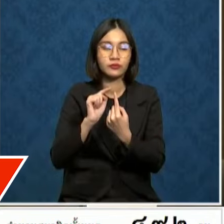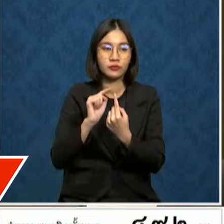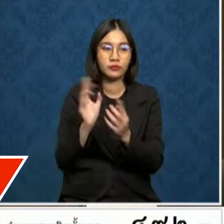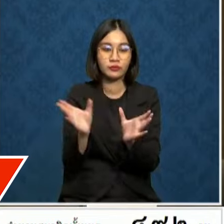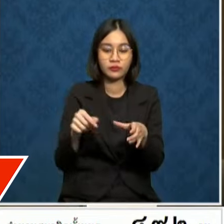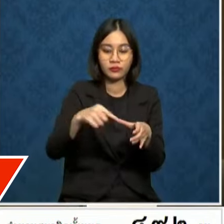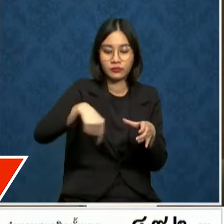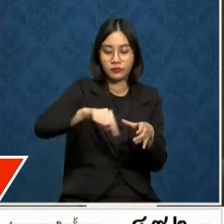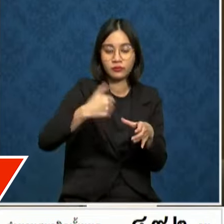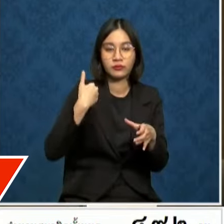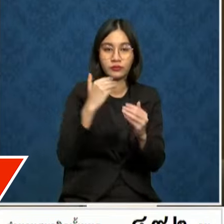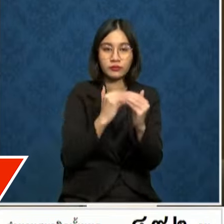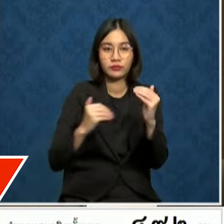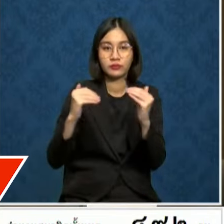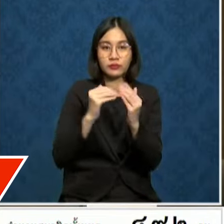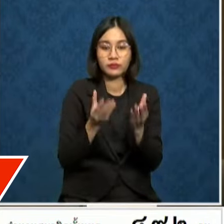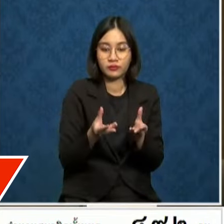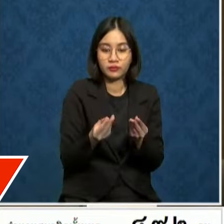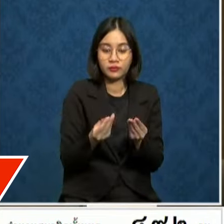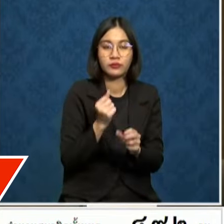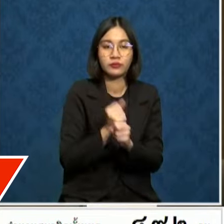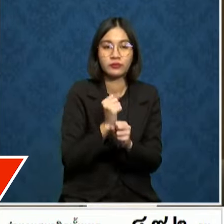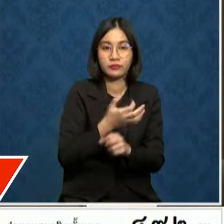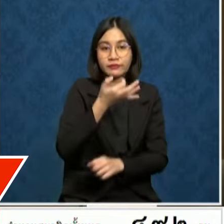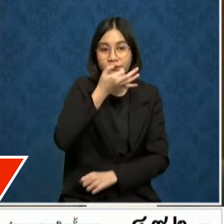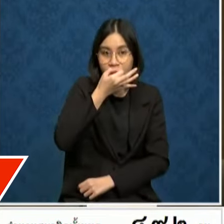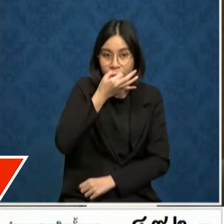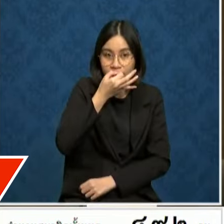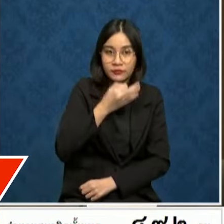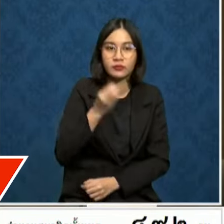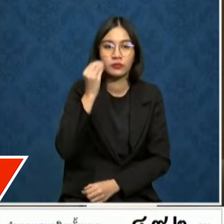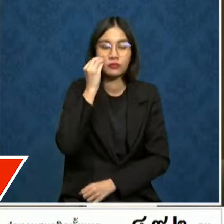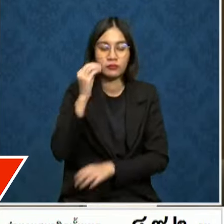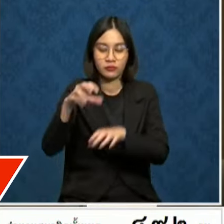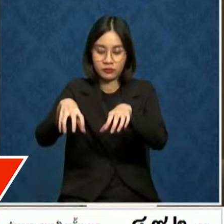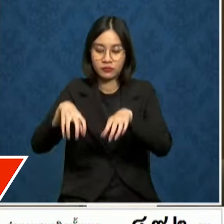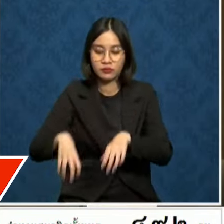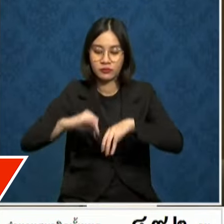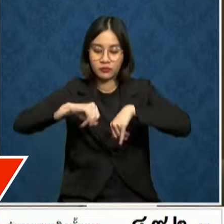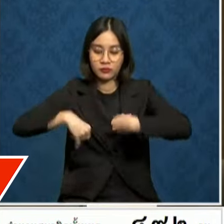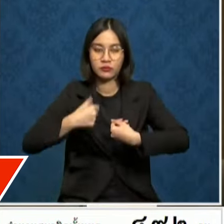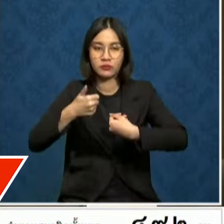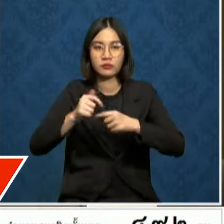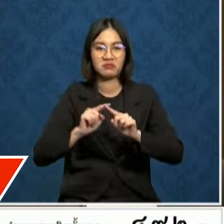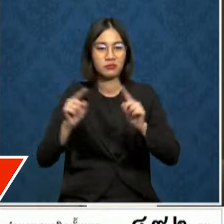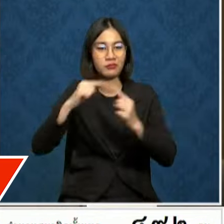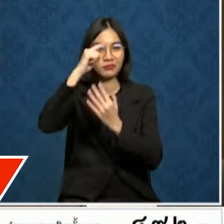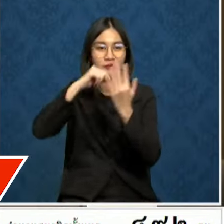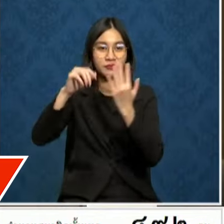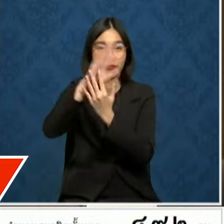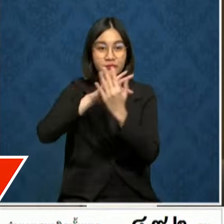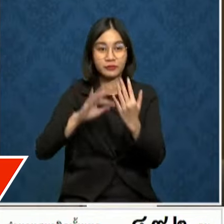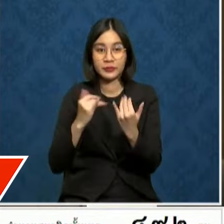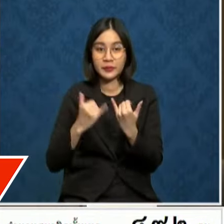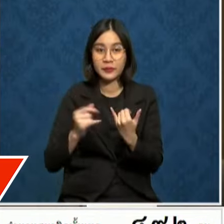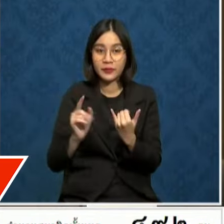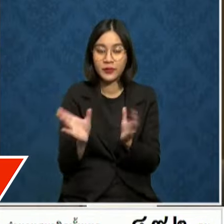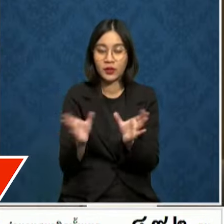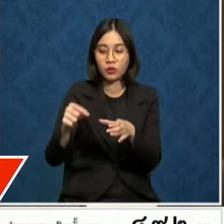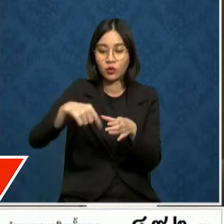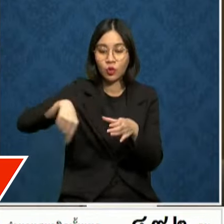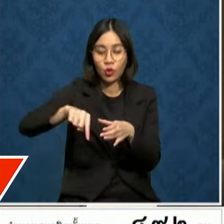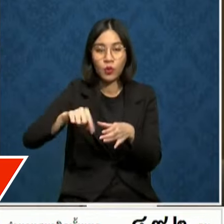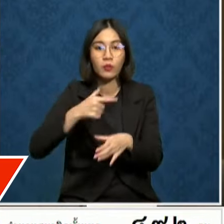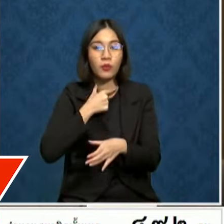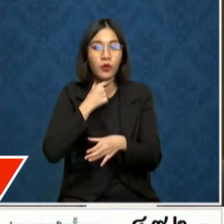เมืองมีสิทธิในที่ดินทำกินสิทธิในที่อยู่อาศัยซึ่งตรงกันข้ามกับประเทศเราค่ะที่ชนเผ่าพื้นเมือง